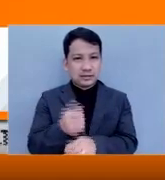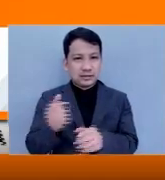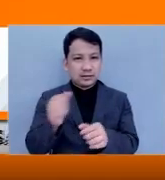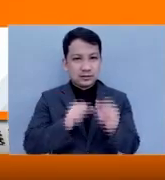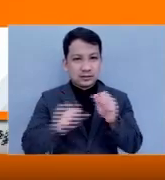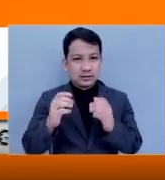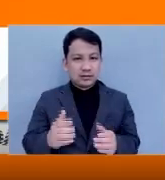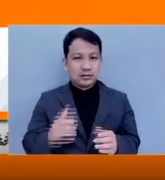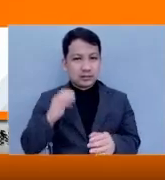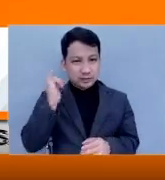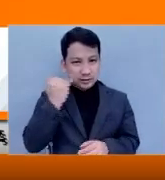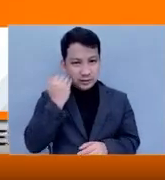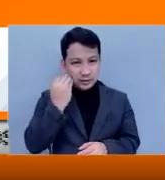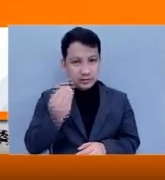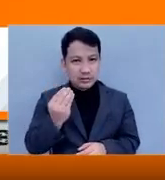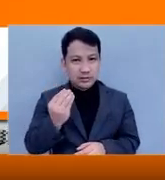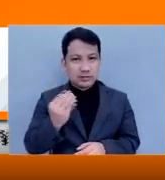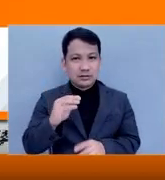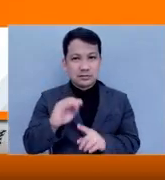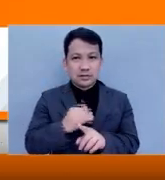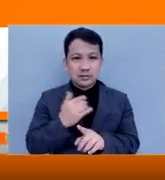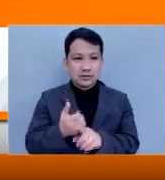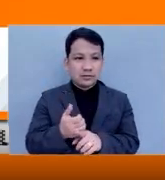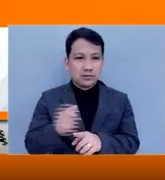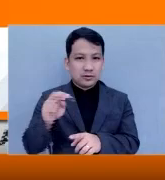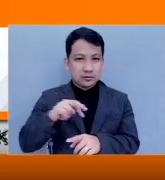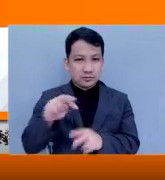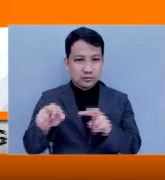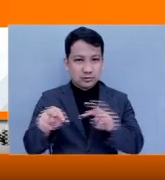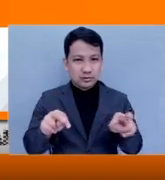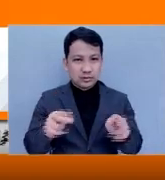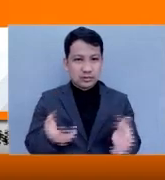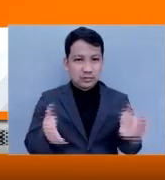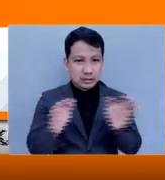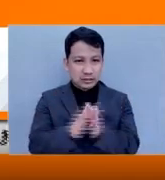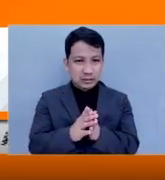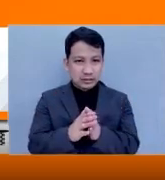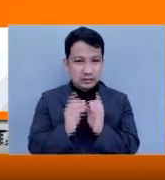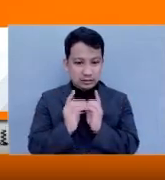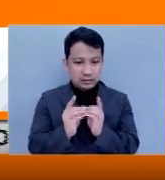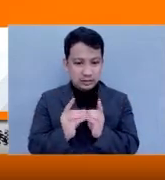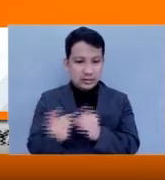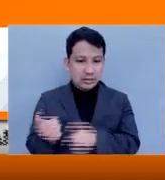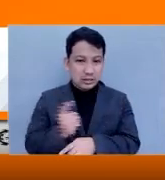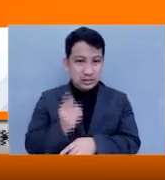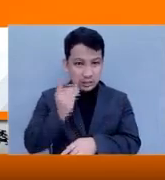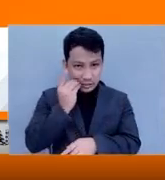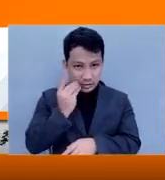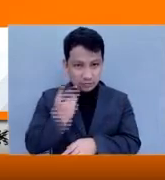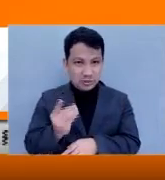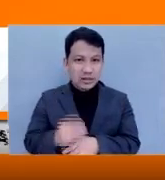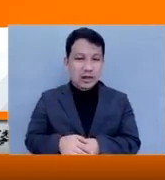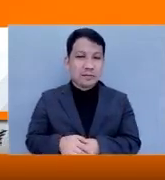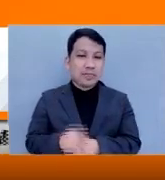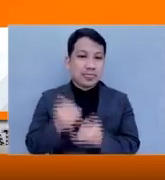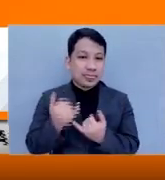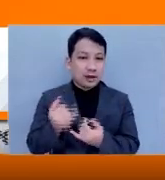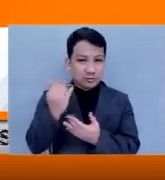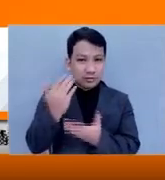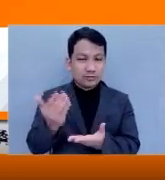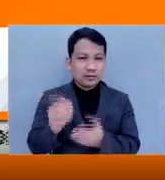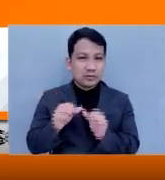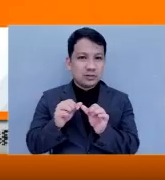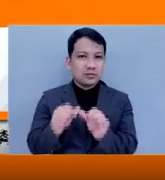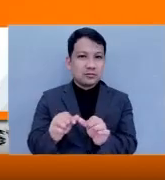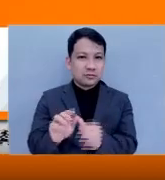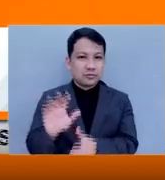sinabi ni JM na May 2022 pa niya, inaayang makipag-date sa kanya si Donnalyn. Sa ngayon, patuloy pa